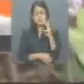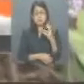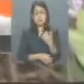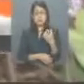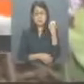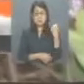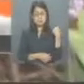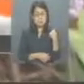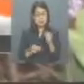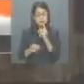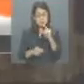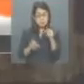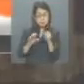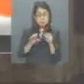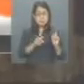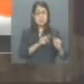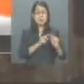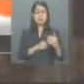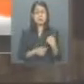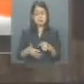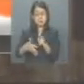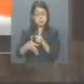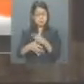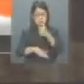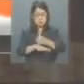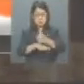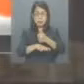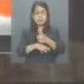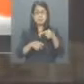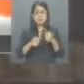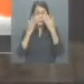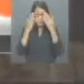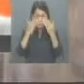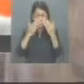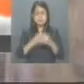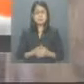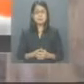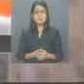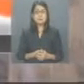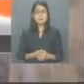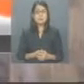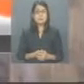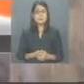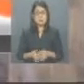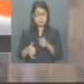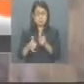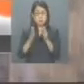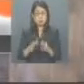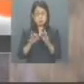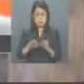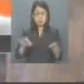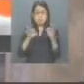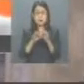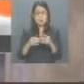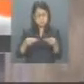อกนะครับแกนนำสำคัญคือนายมะคือรีจปัจจิยานะครับเป็น แกนนำสำคัญในตำบลประแตอำเภอยะหาจังหวัดยะลา